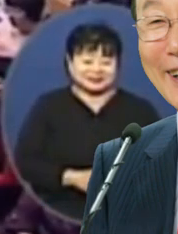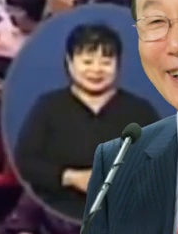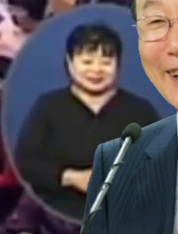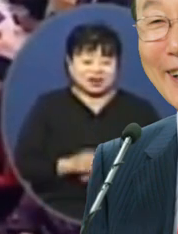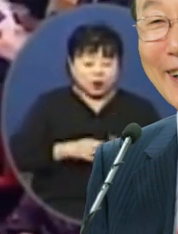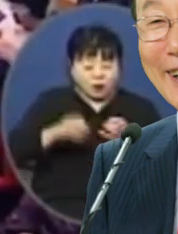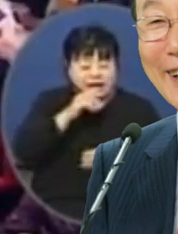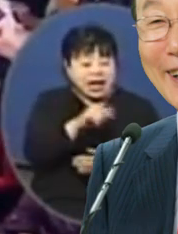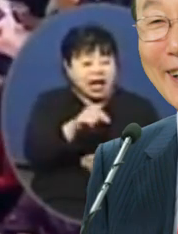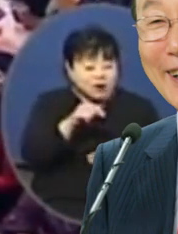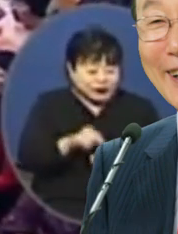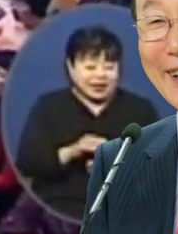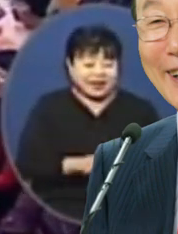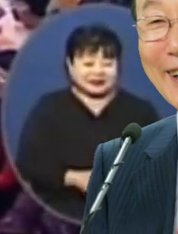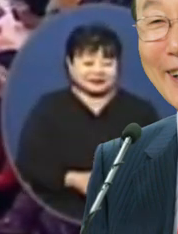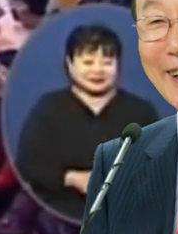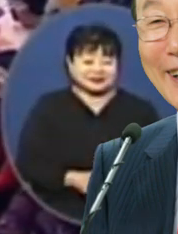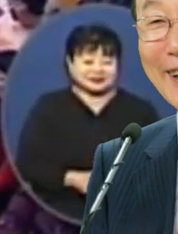환란 가운데